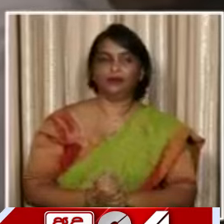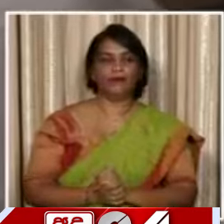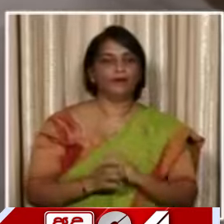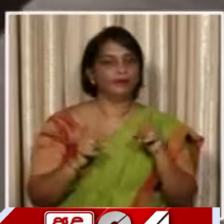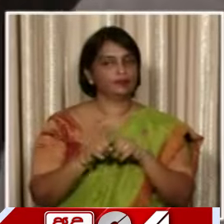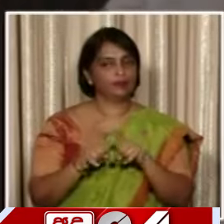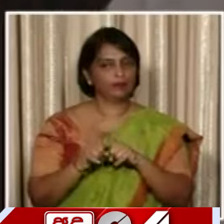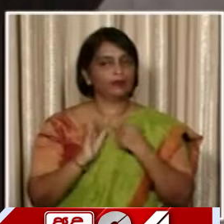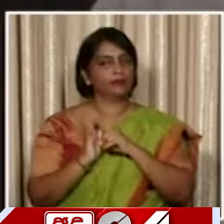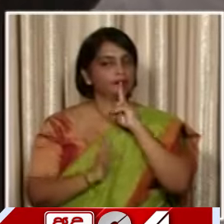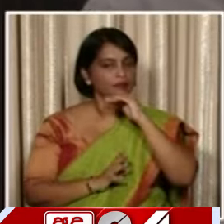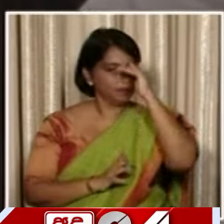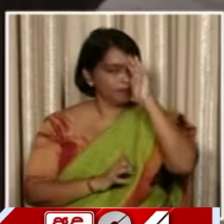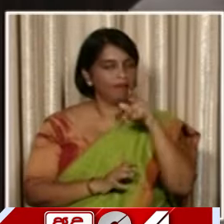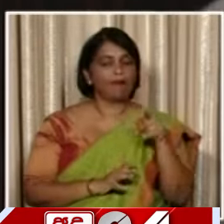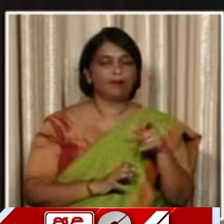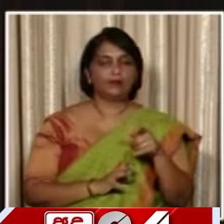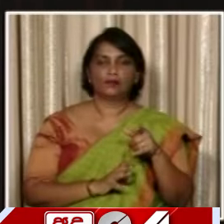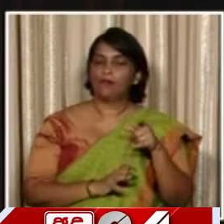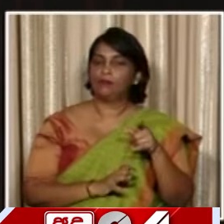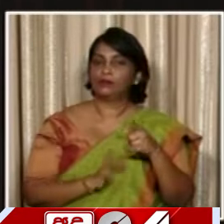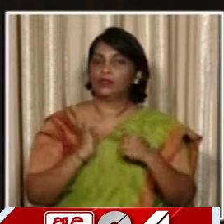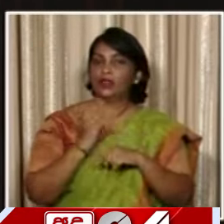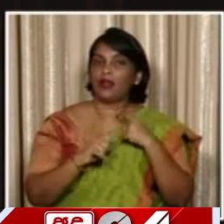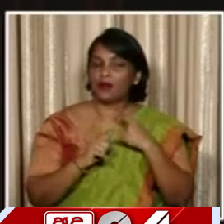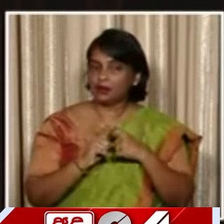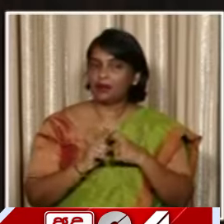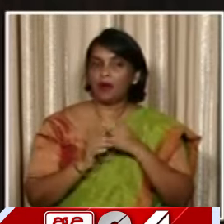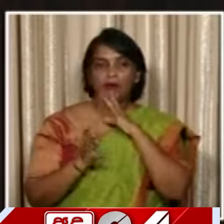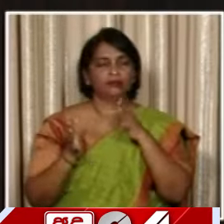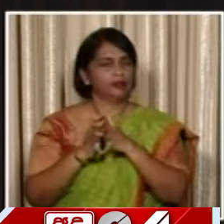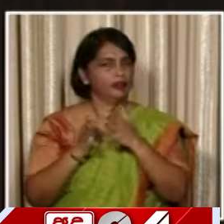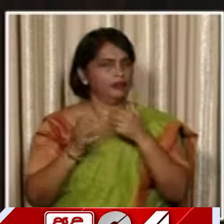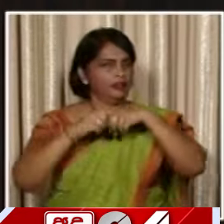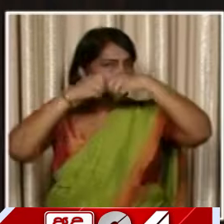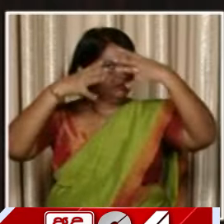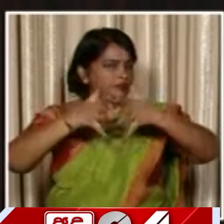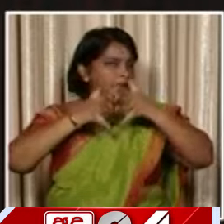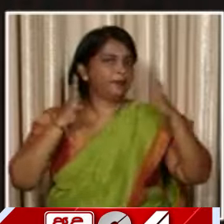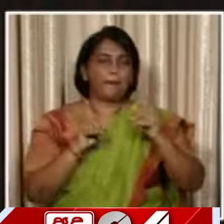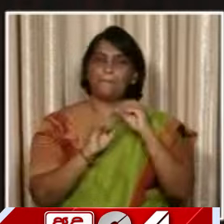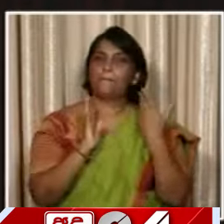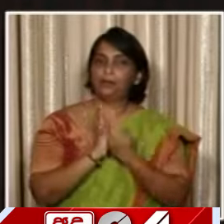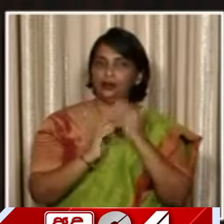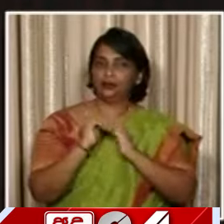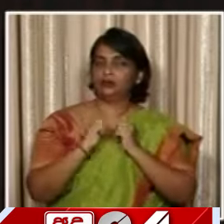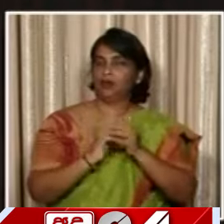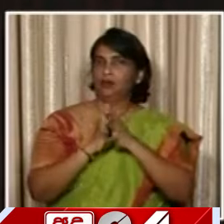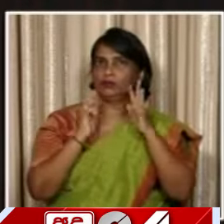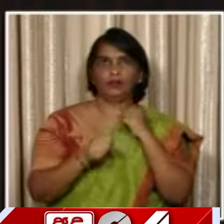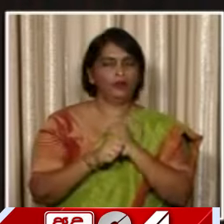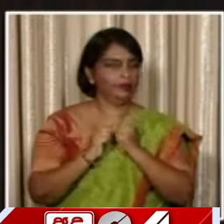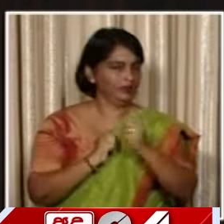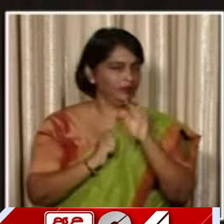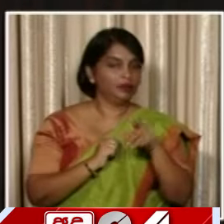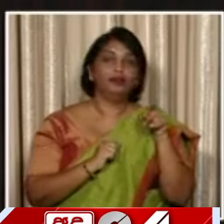වගේම කතානායකතුමනි බදිවිව්‍යය ප්‍රගතිශීලී හා පුළුල් කිරීම සඳහා ප්‍රතිපත්තිය ක්‍රියාමාර්ග රැසක් ආණ්ඩුවෙන්